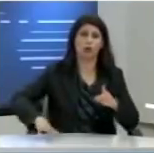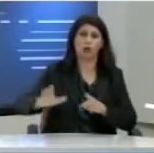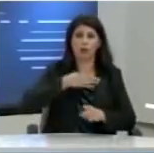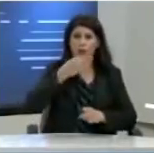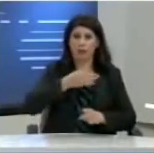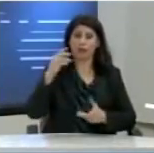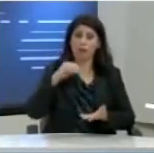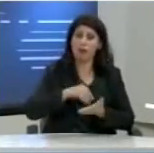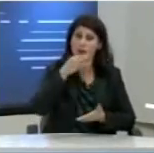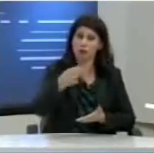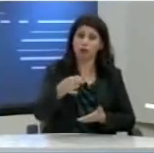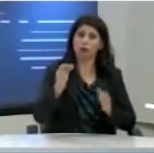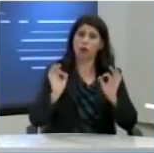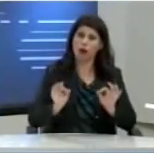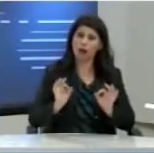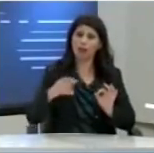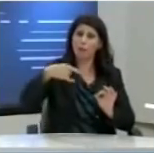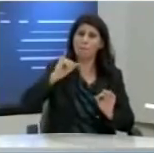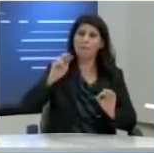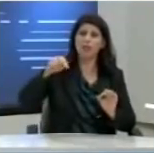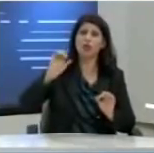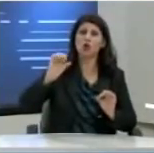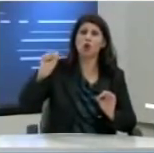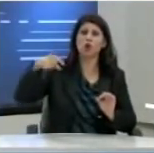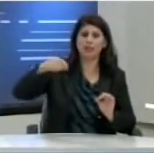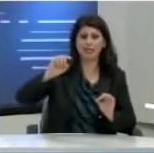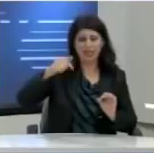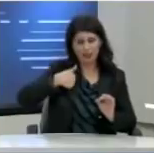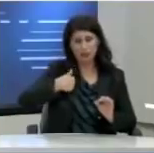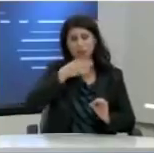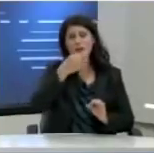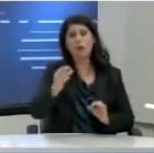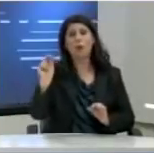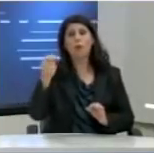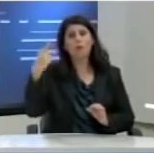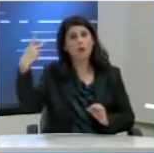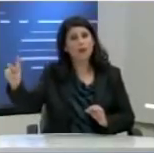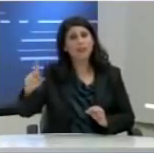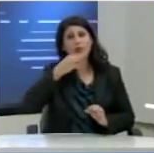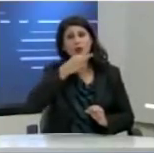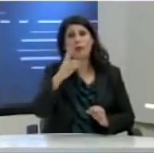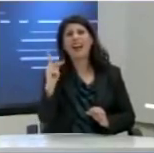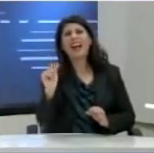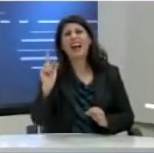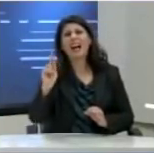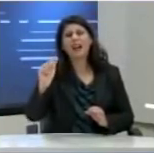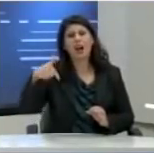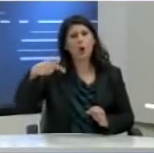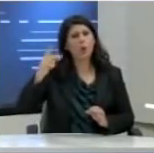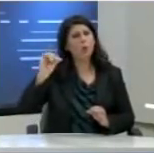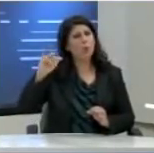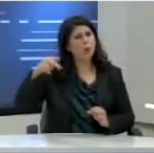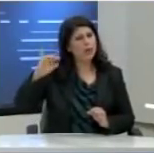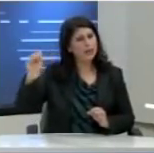Και επαναλαμβάνω, το χαρακτηρισμό Πινοσέτ δεν το βγάλαμε εμείς. Ο βουλευτής σας τον είπε, γιατί ακριβώς αυτό